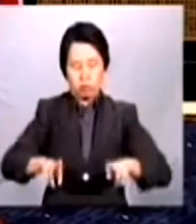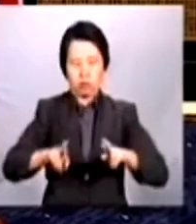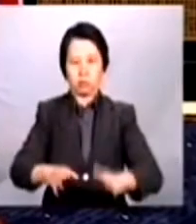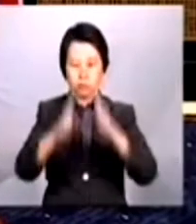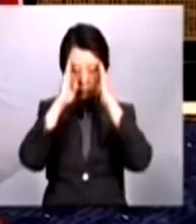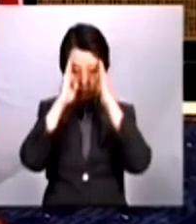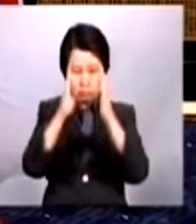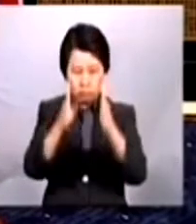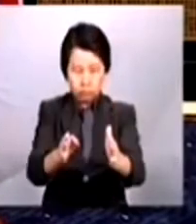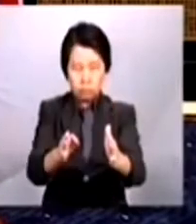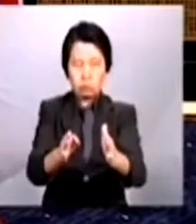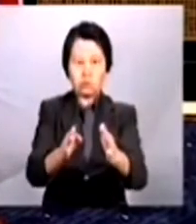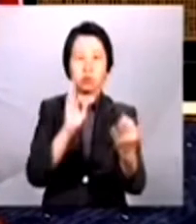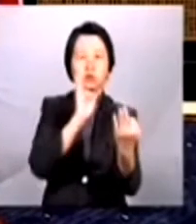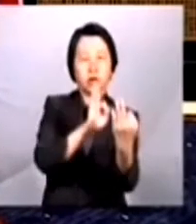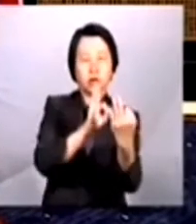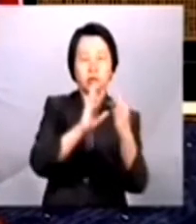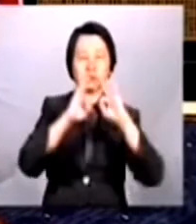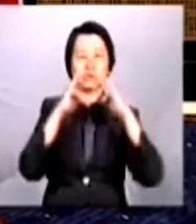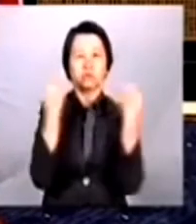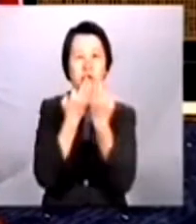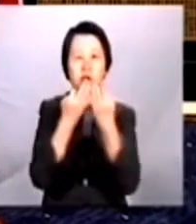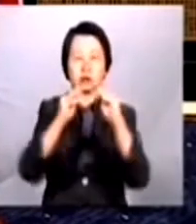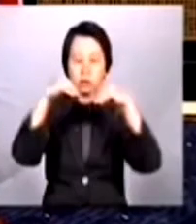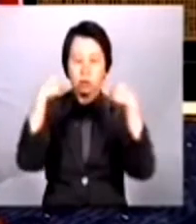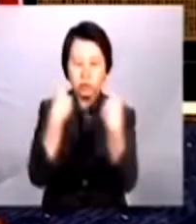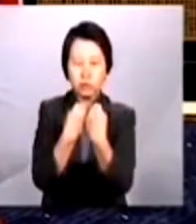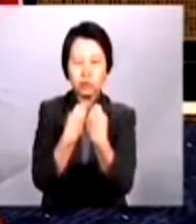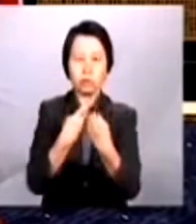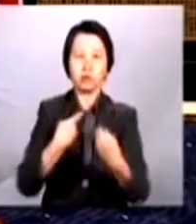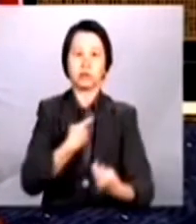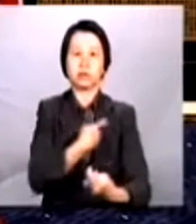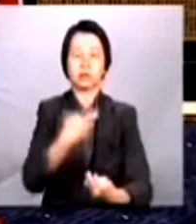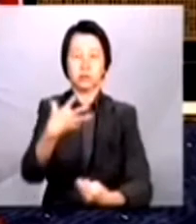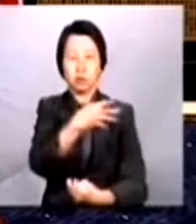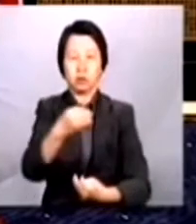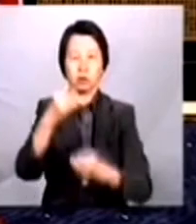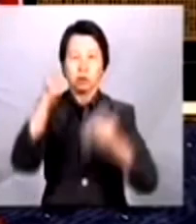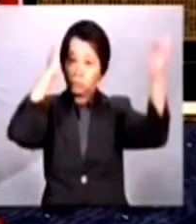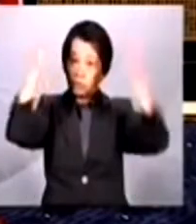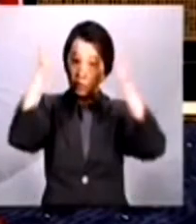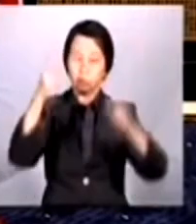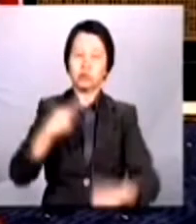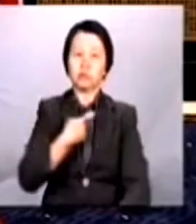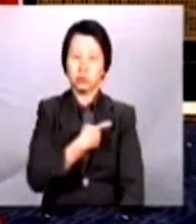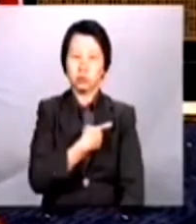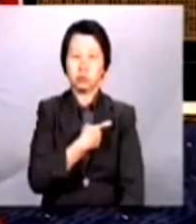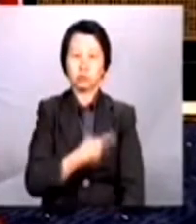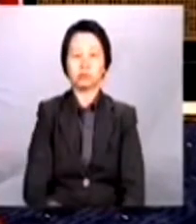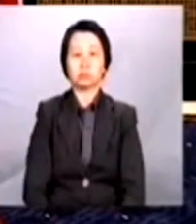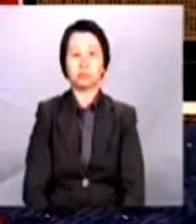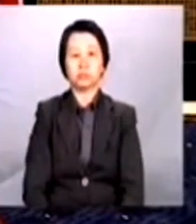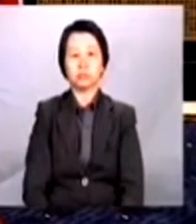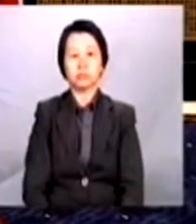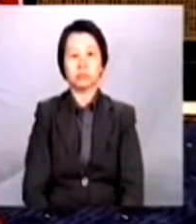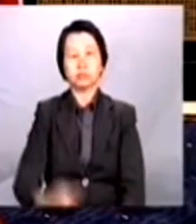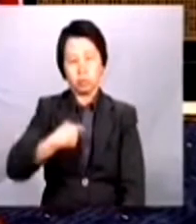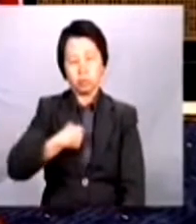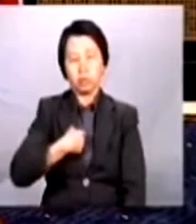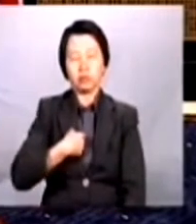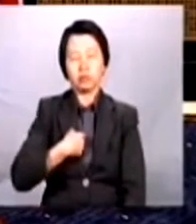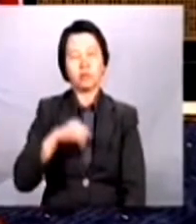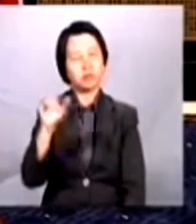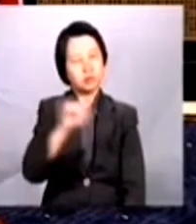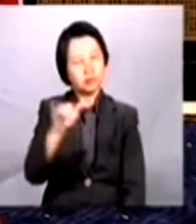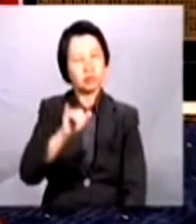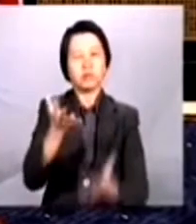yang prihatin terhadap keluarga kita masyarakat kita dan negara kita Hai saya